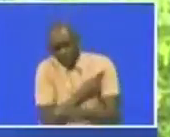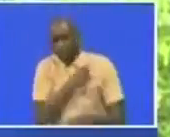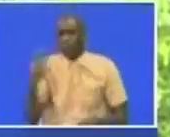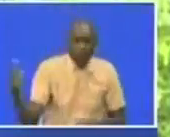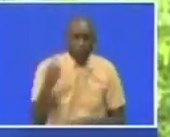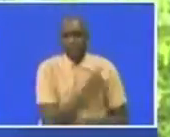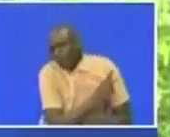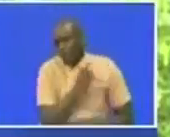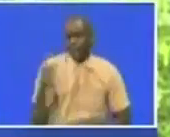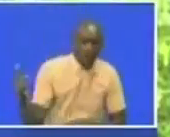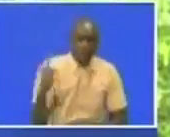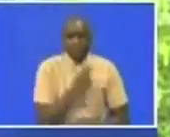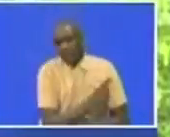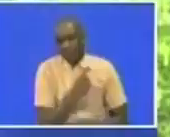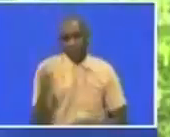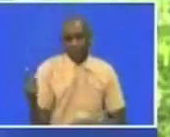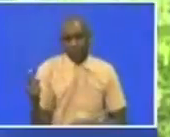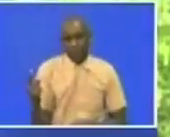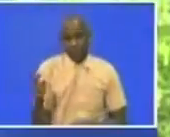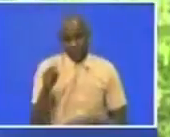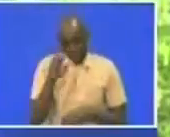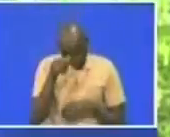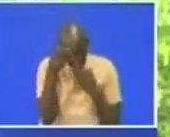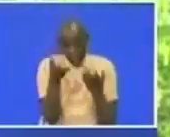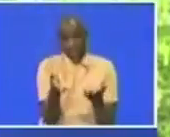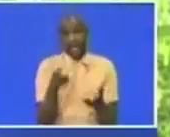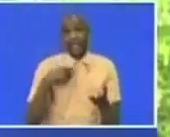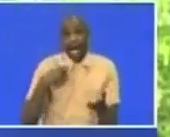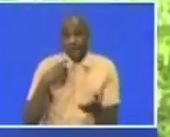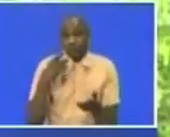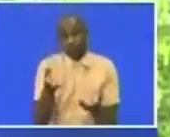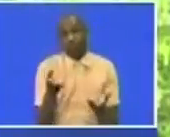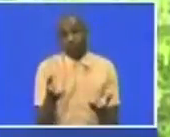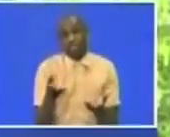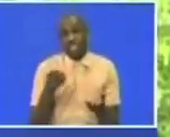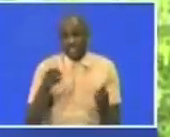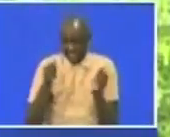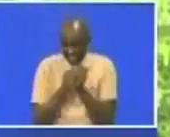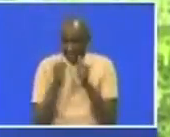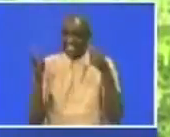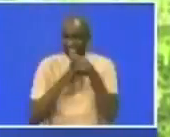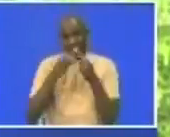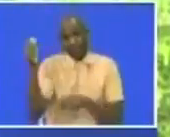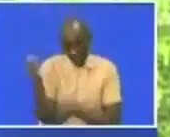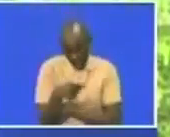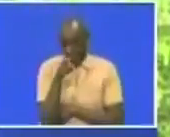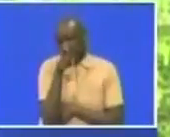kurudi, kwenda kurudi. Sasa alipofika 17 months,